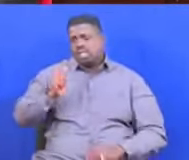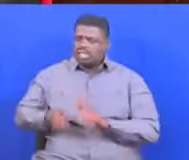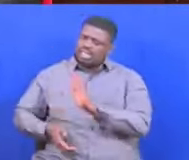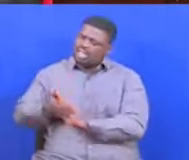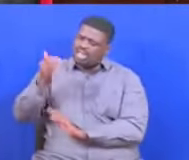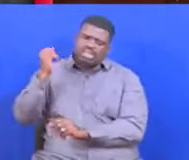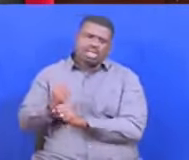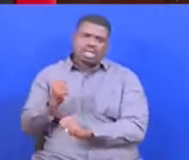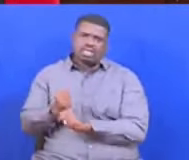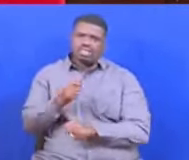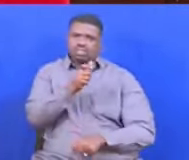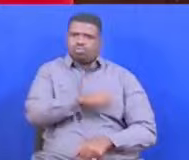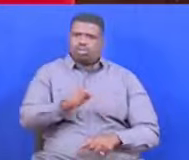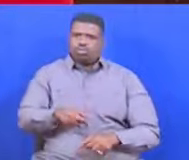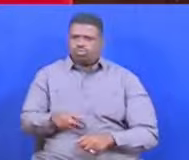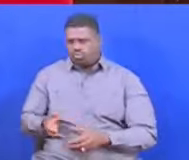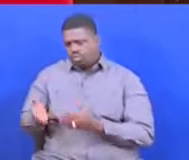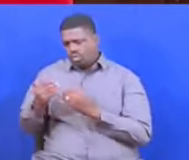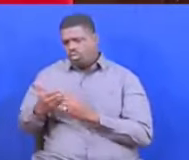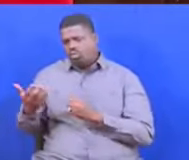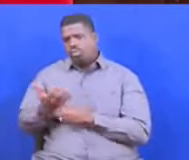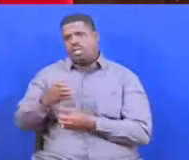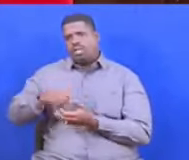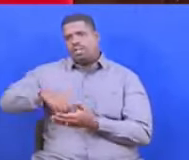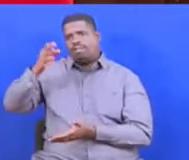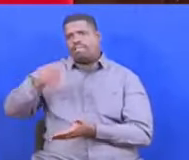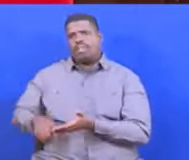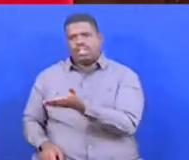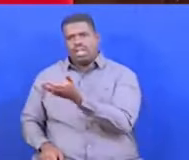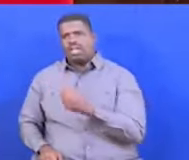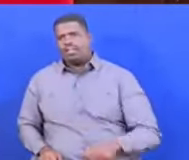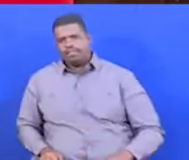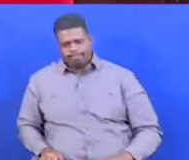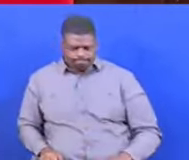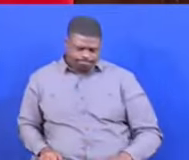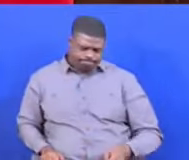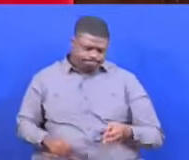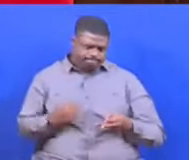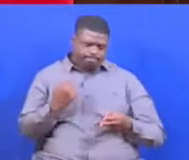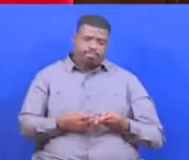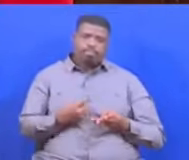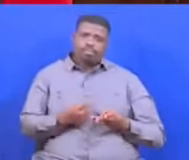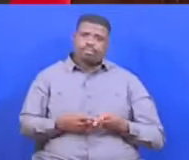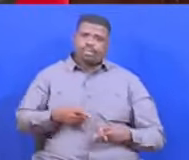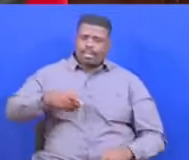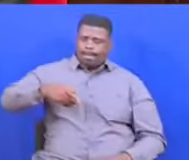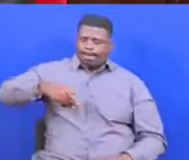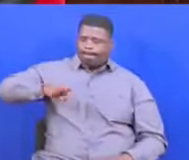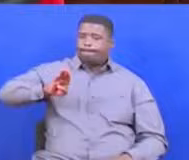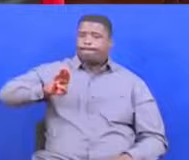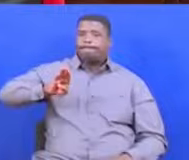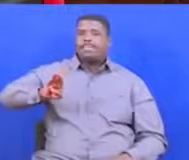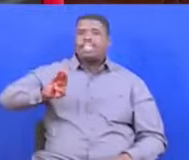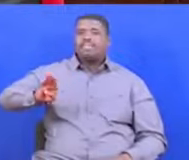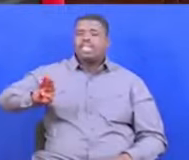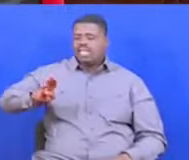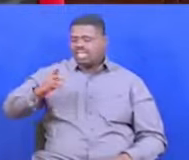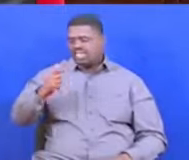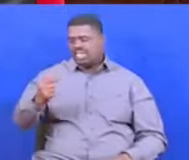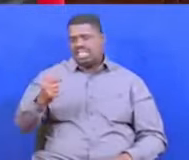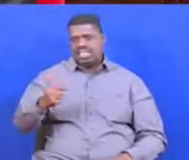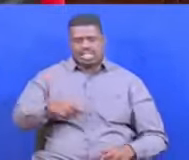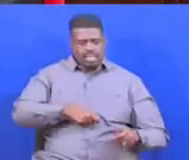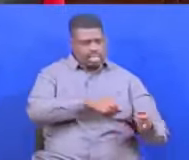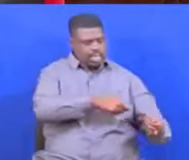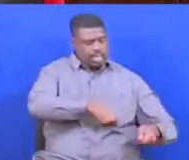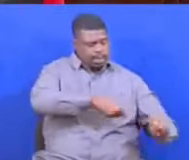ili wananchi waweze kufuatilia. Lakini jingine mheshimiwa spika, BBT. BBT kwa kilimo